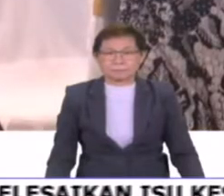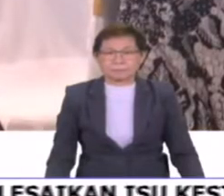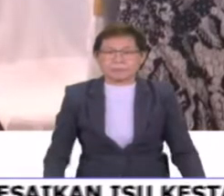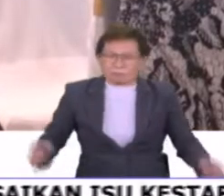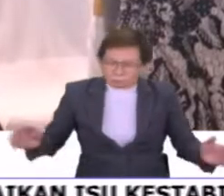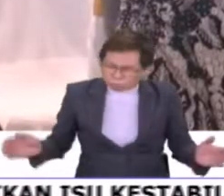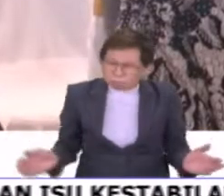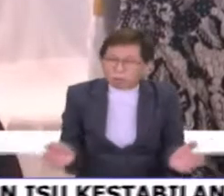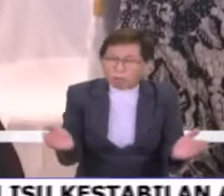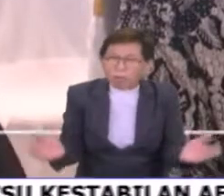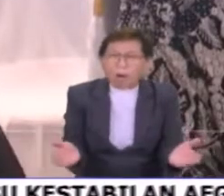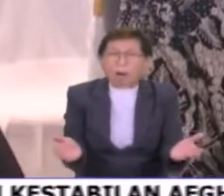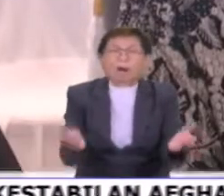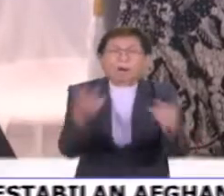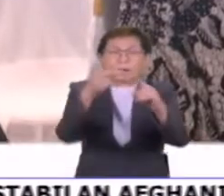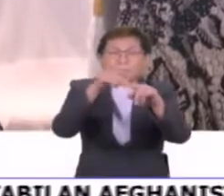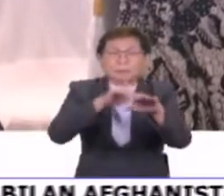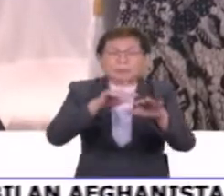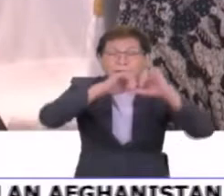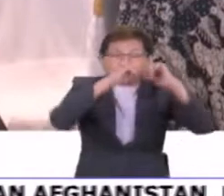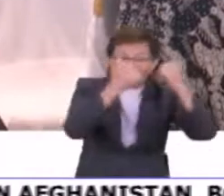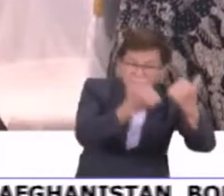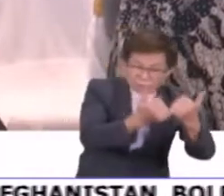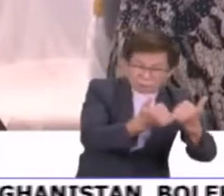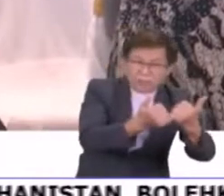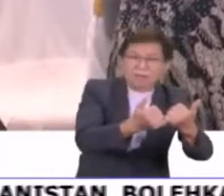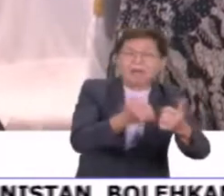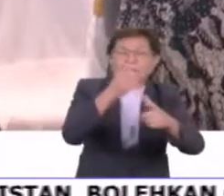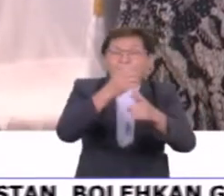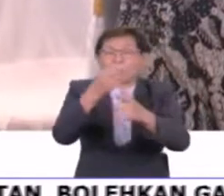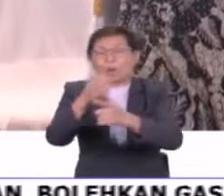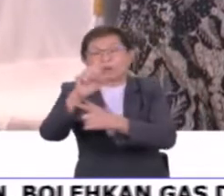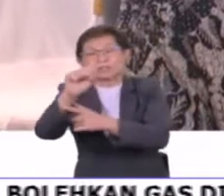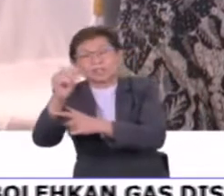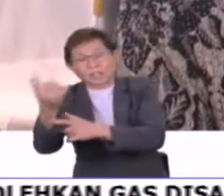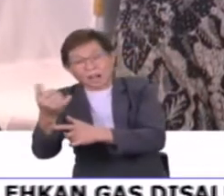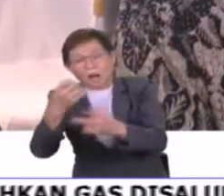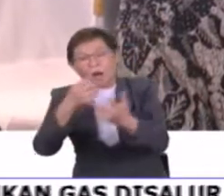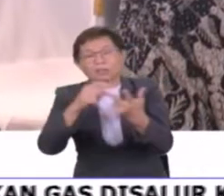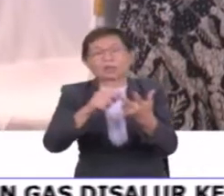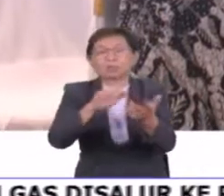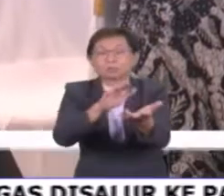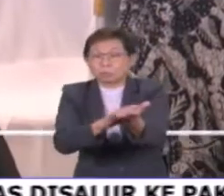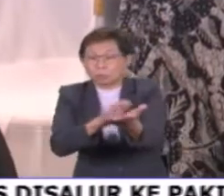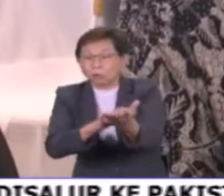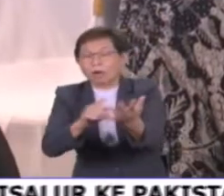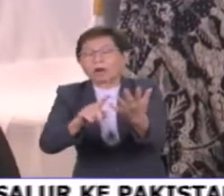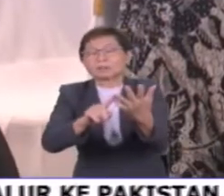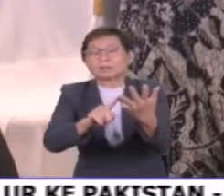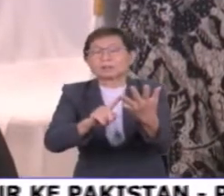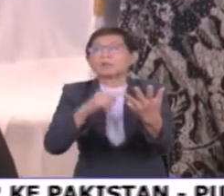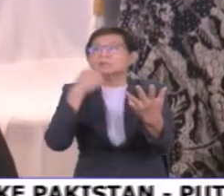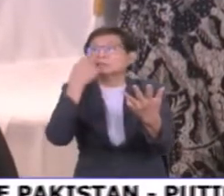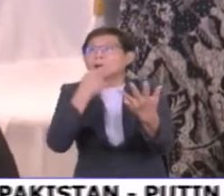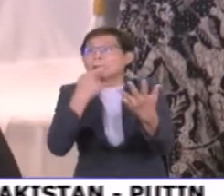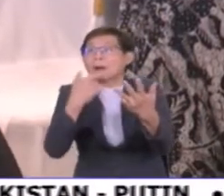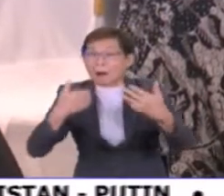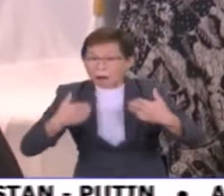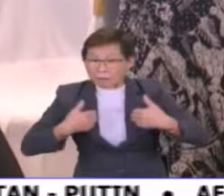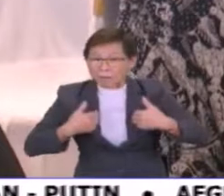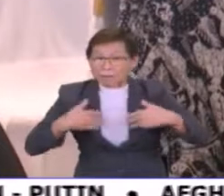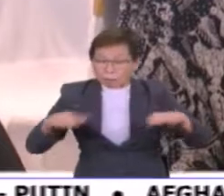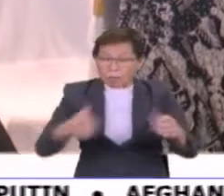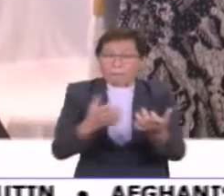Galakkan kepada mana-mana agensi, mana-mana syarikat ataupun mana-mana sekolah ataupun mana-mana pihak yang nak mengadakan